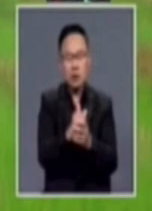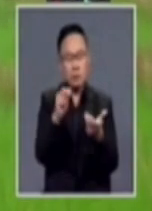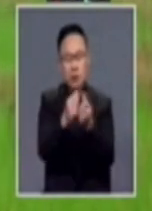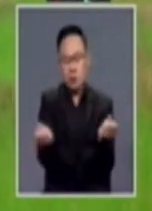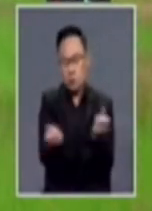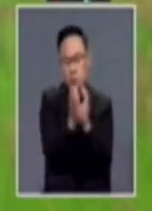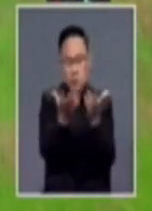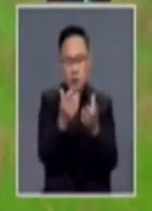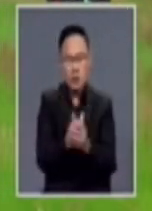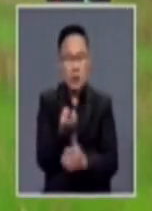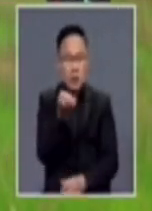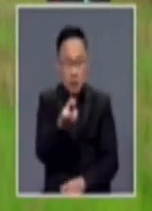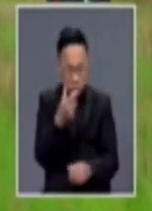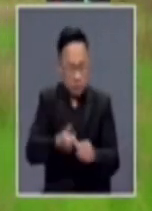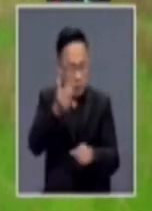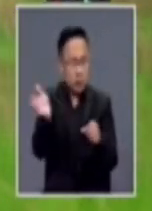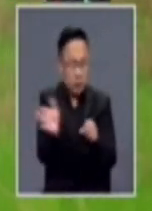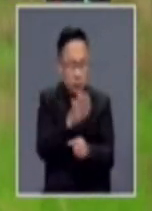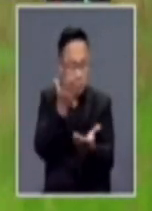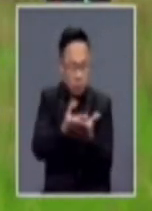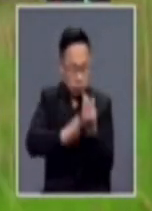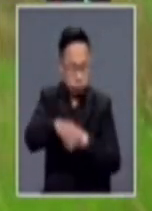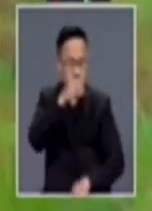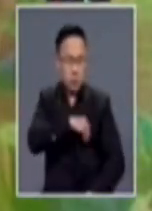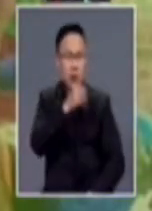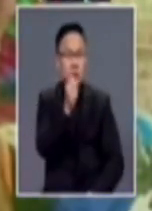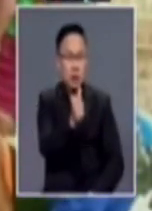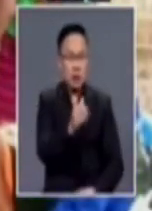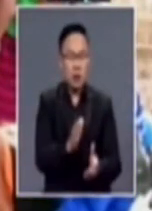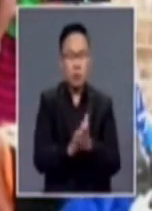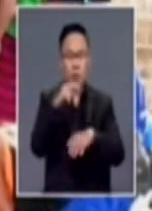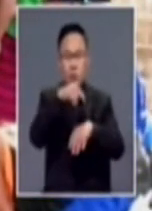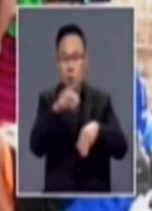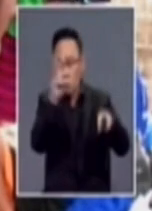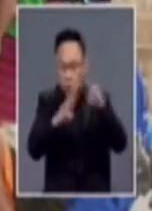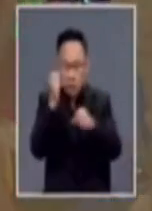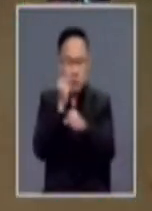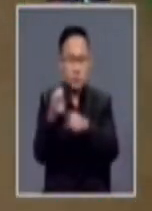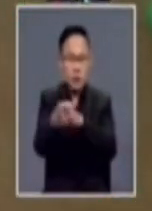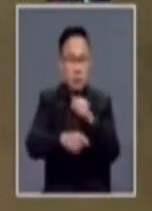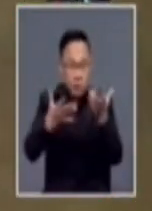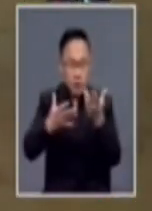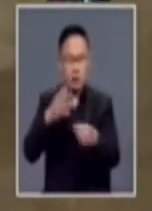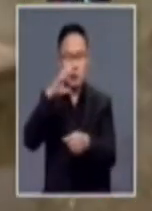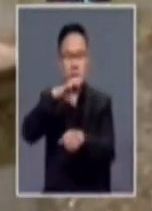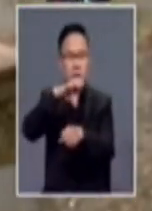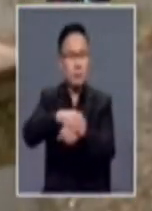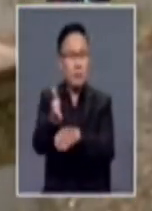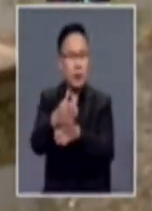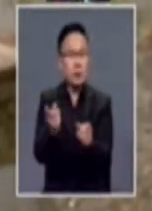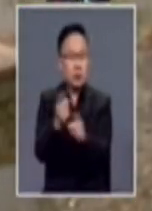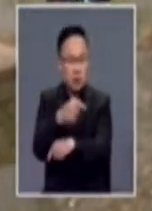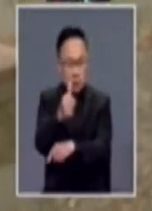ข้าวของชาวนาลดลงไปแล้วยังเพิ่มรายได้ให้ชาวนาจากการว่างเว้นจากฤดูทำนามาทำประมงในพื้นที่นาได้อีกด้ว